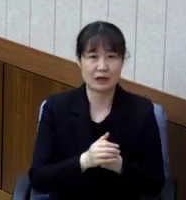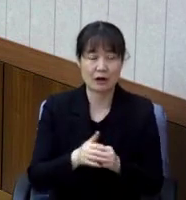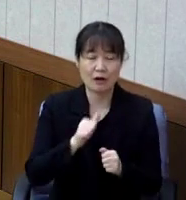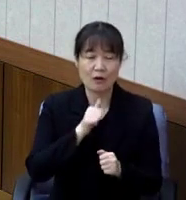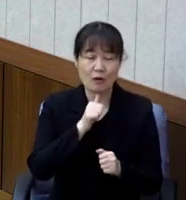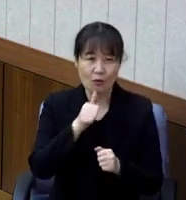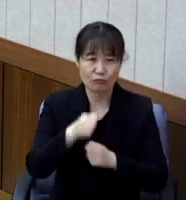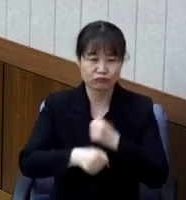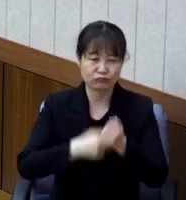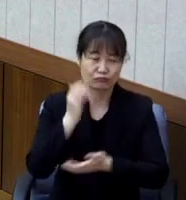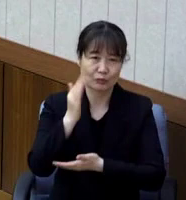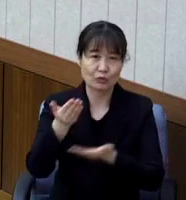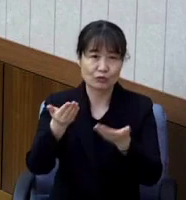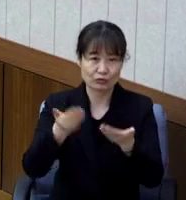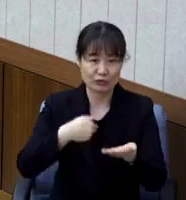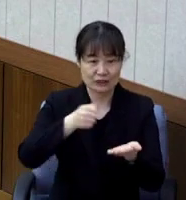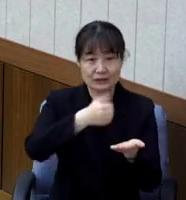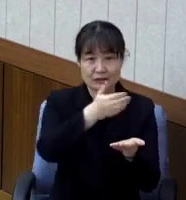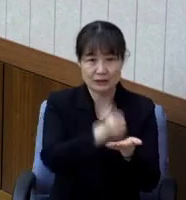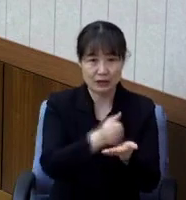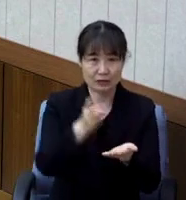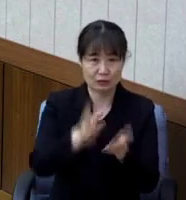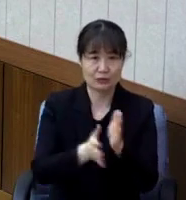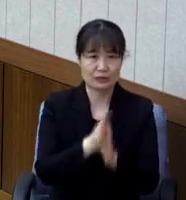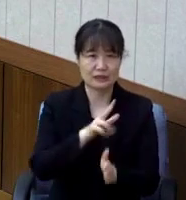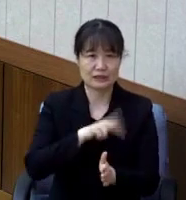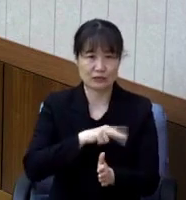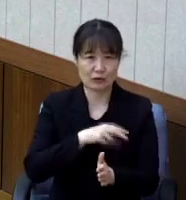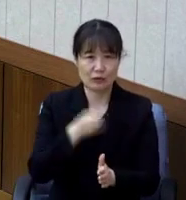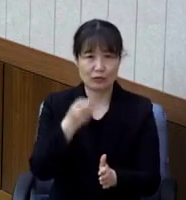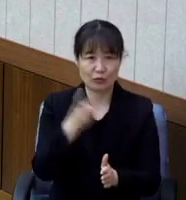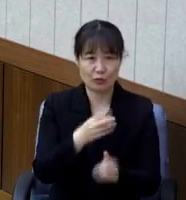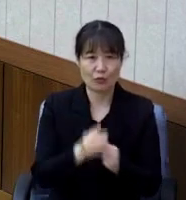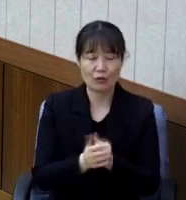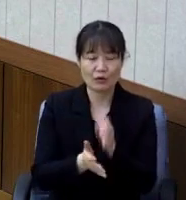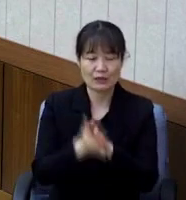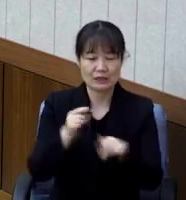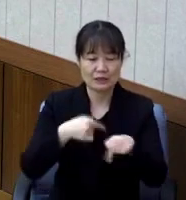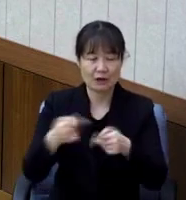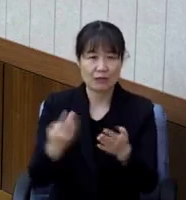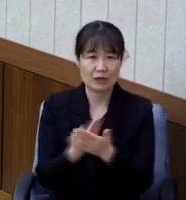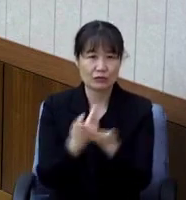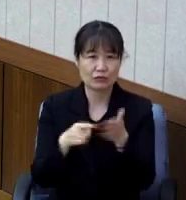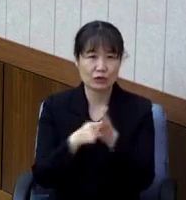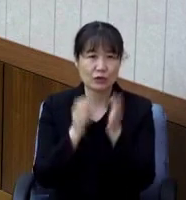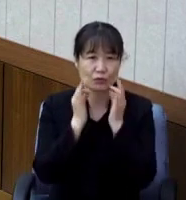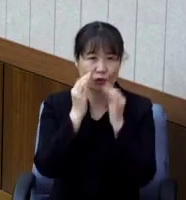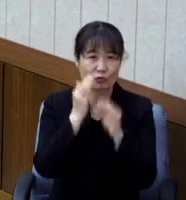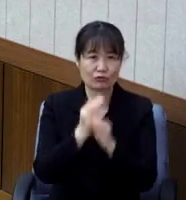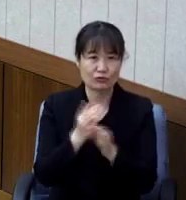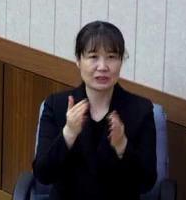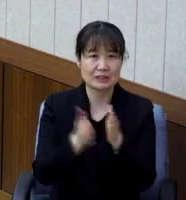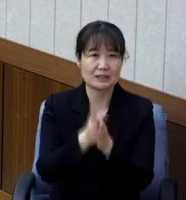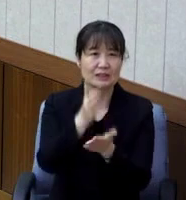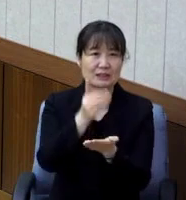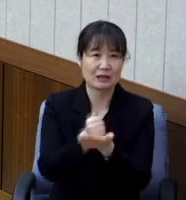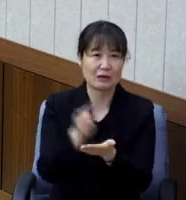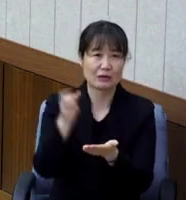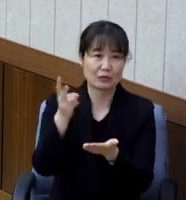기회를 주신 최정희 의장님과 선배 동료 의원님, 시정 발전을 위해 노력하시는 김동근